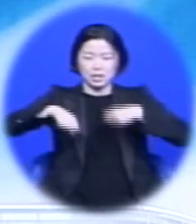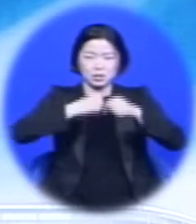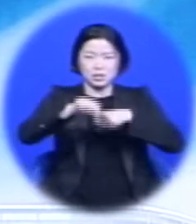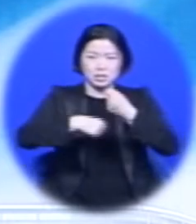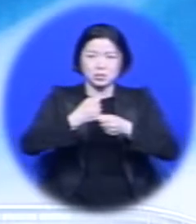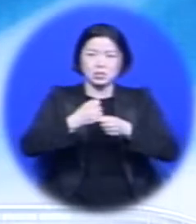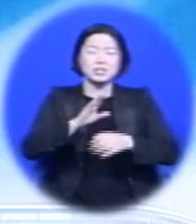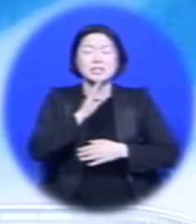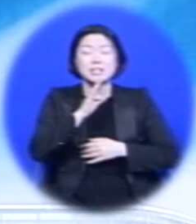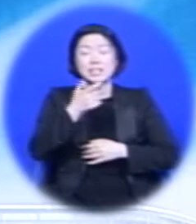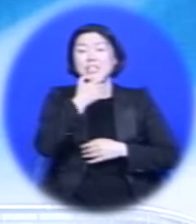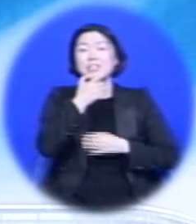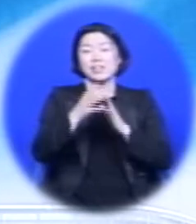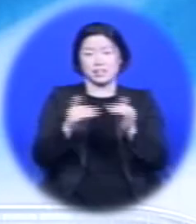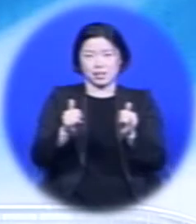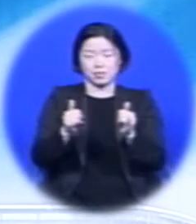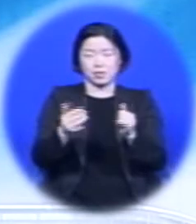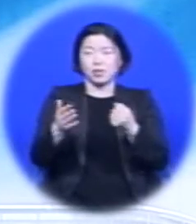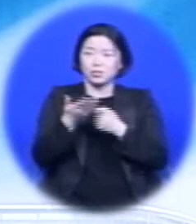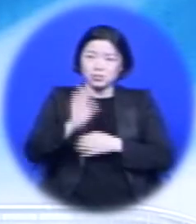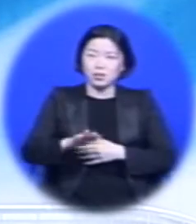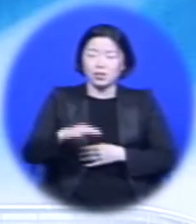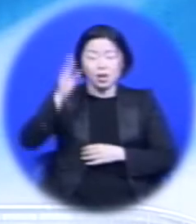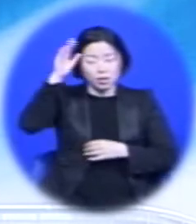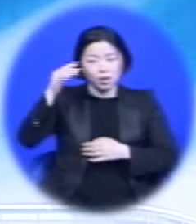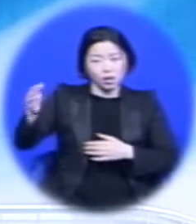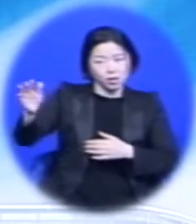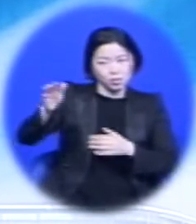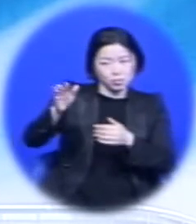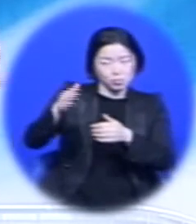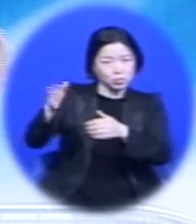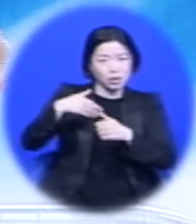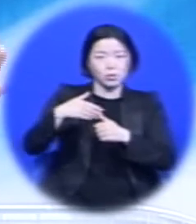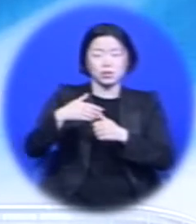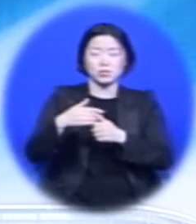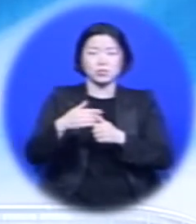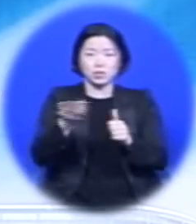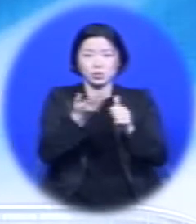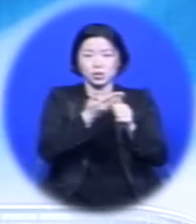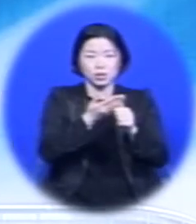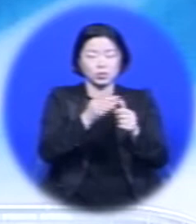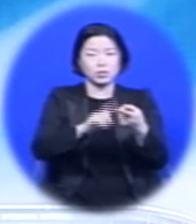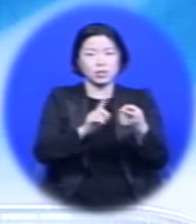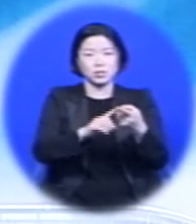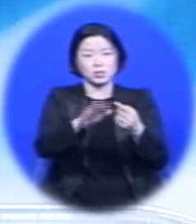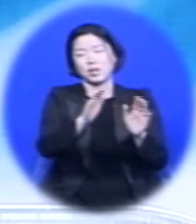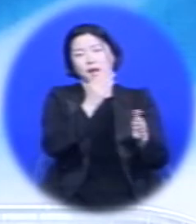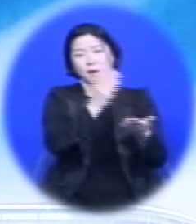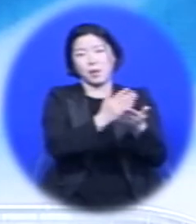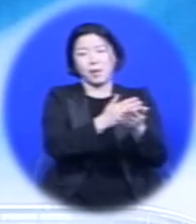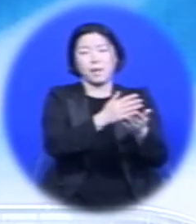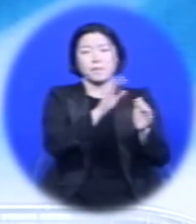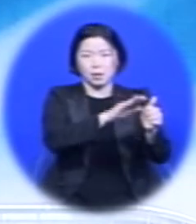힘들어하는 사람이라 개를 데려와서 기르겠다고 하는 것에 대해서 제가 너무 그렇게 하지 말라고 말렸을